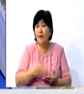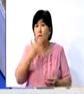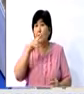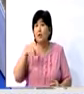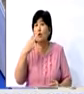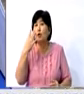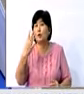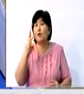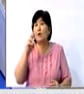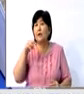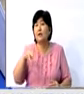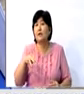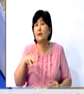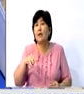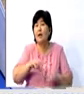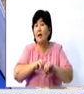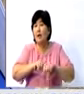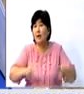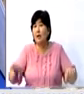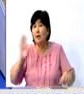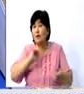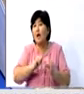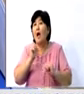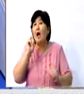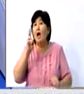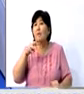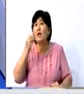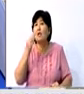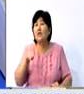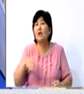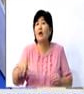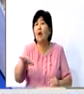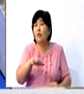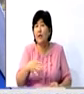5-4 шақырым ауызсу кәріз жүйесі, Ақмешіт мөлтек ауданында